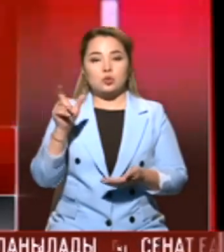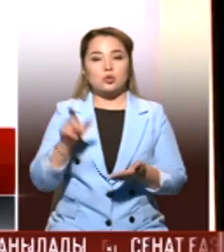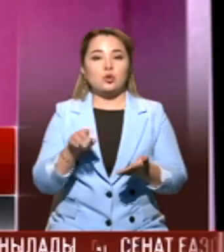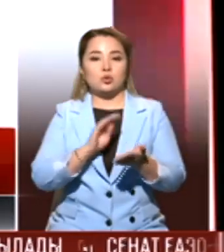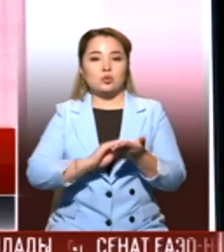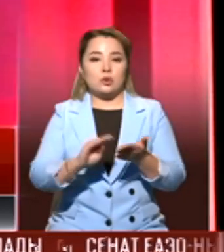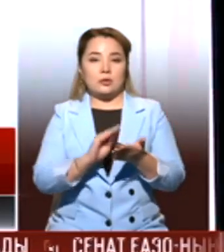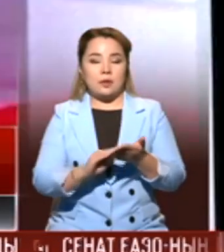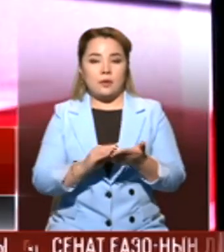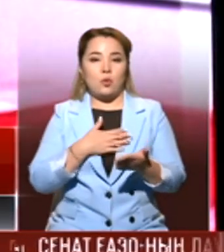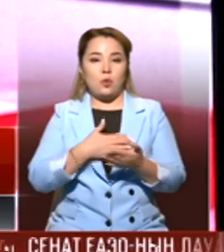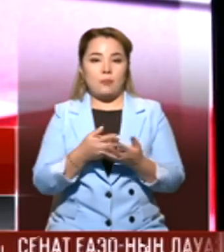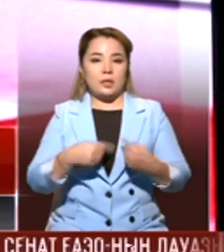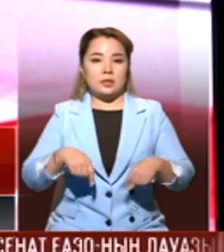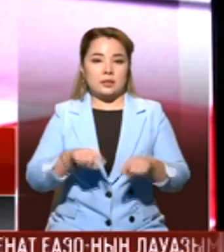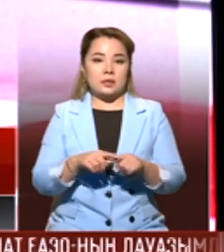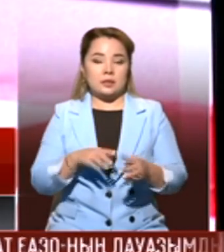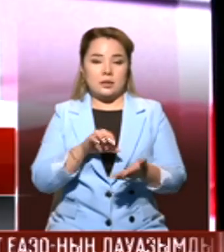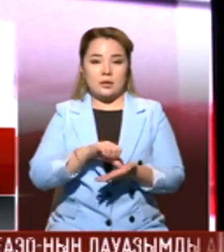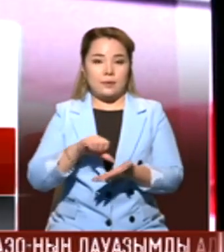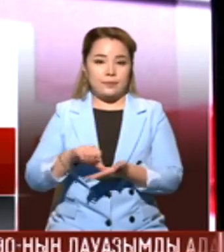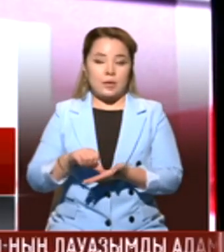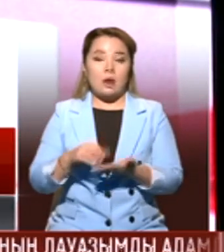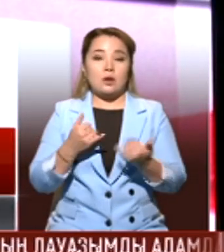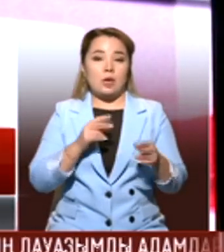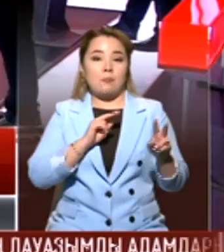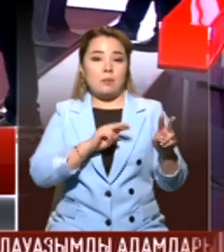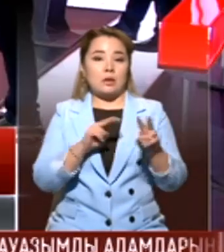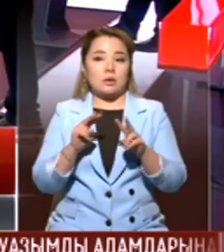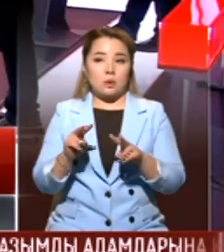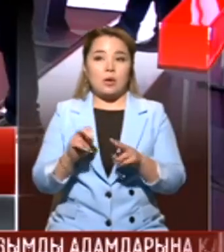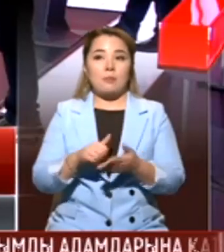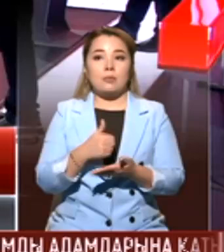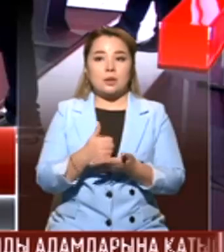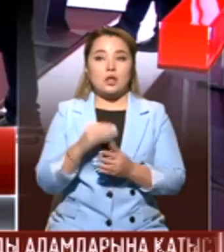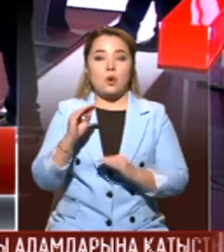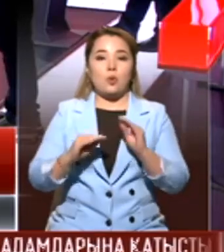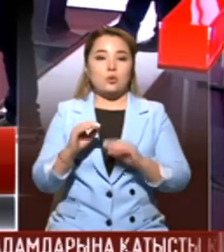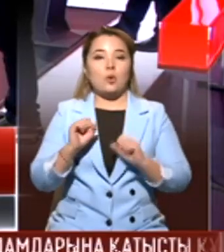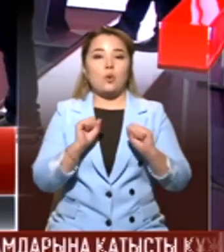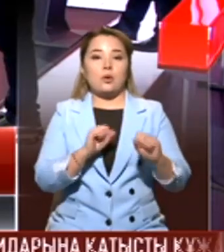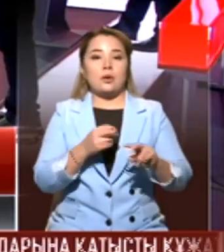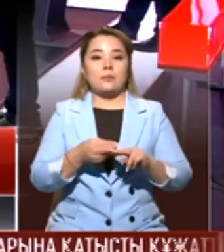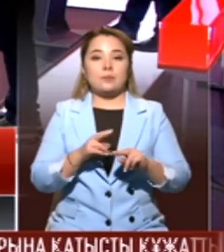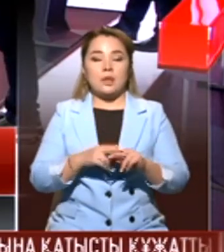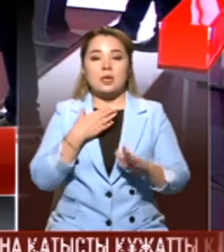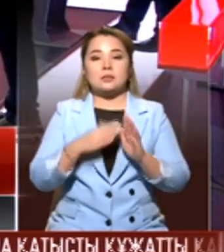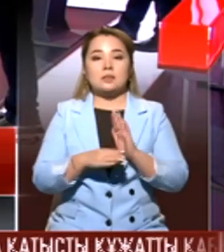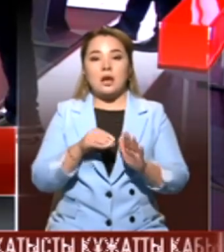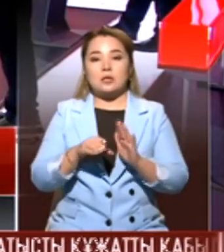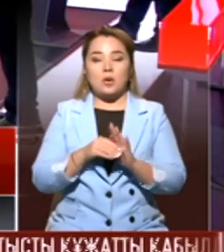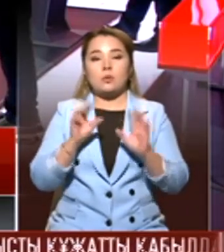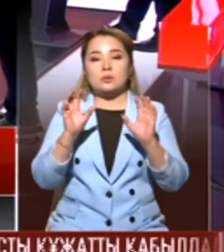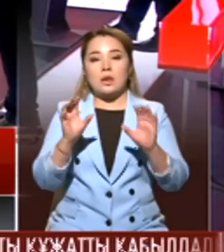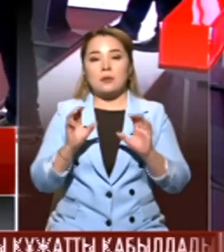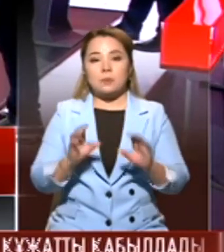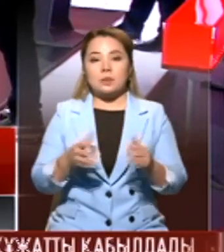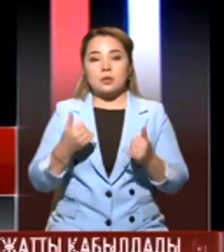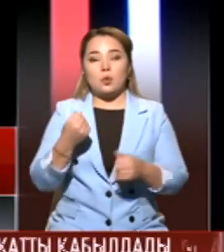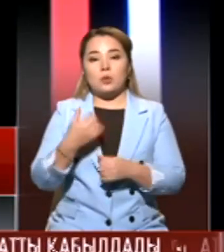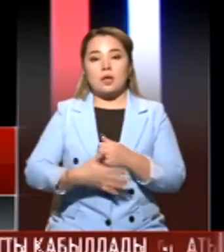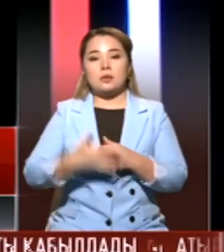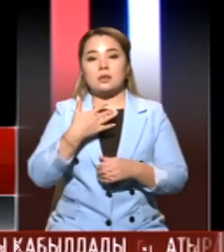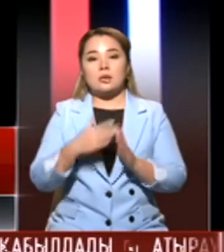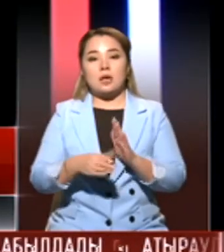журналист, қоғам белсендісі. Негізі бақылаушының басты құралы қорғанысы бұл сайлау туралы заңмен орталық